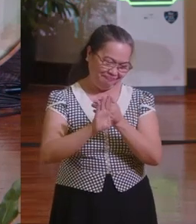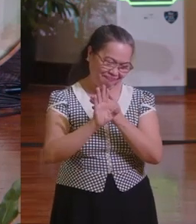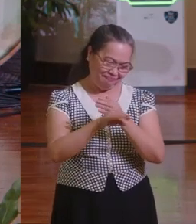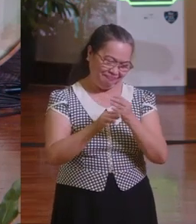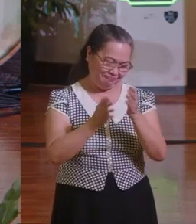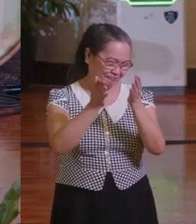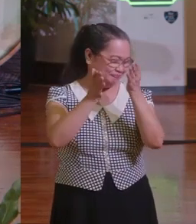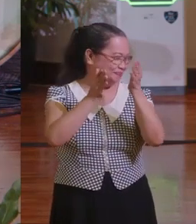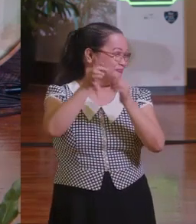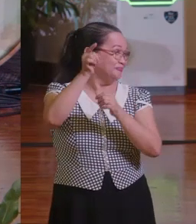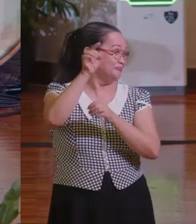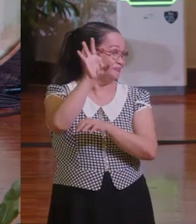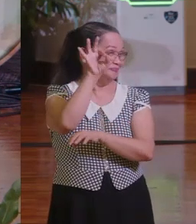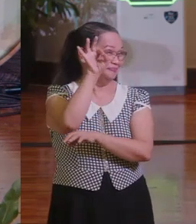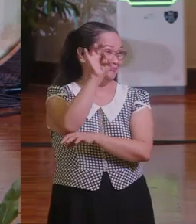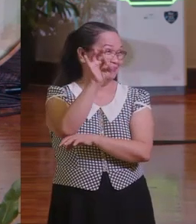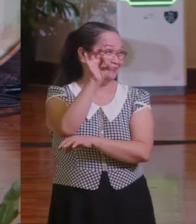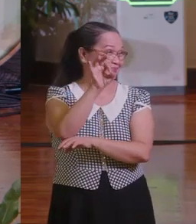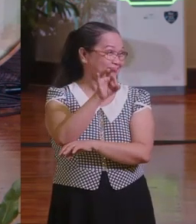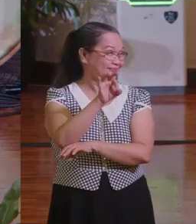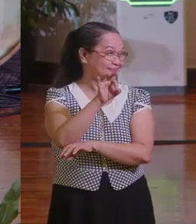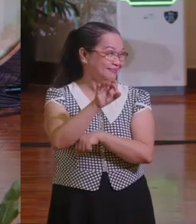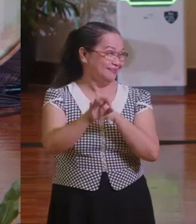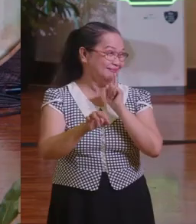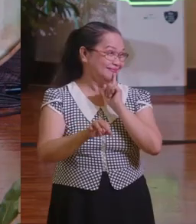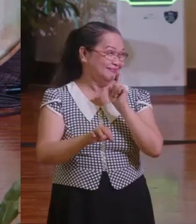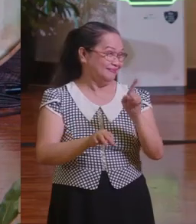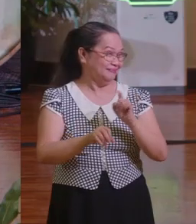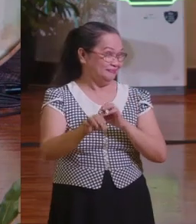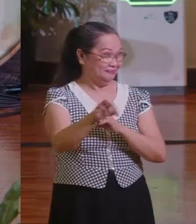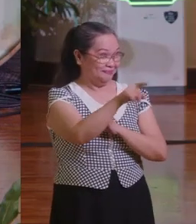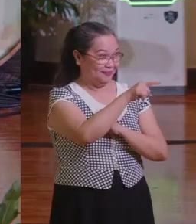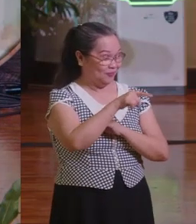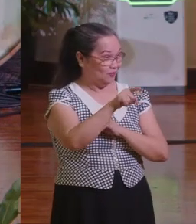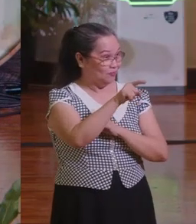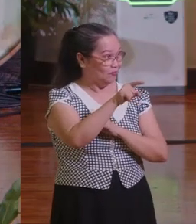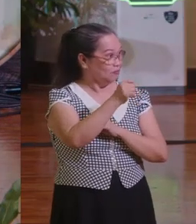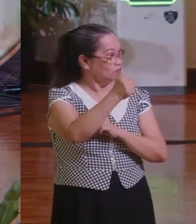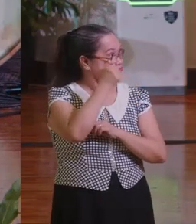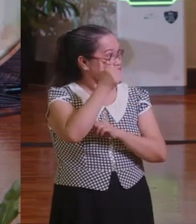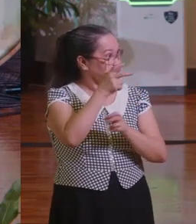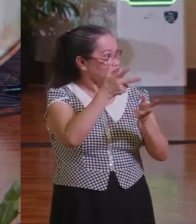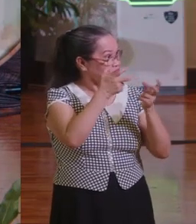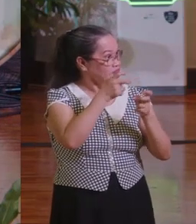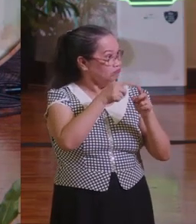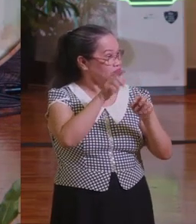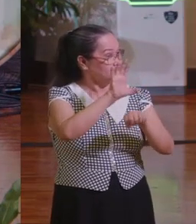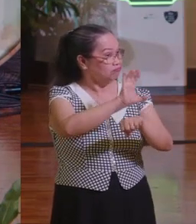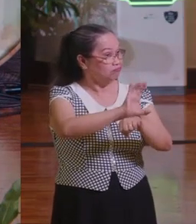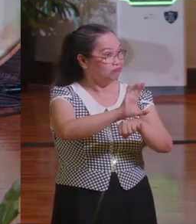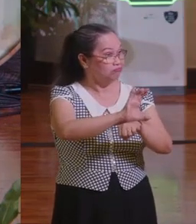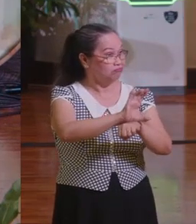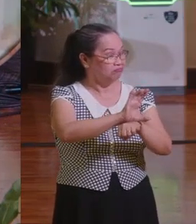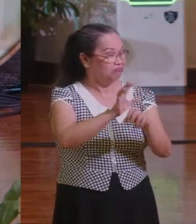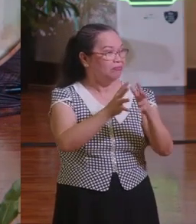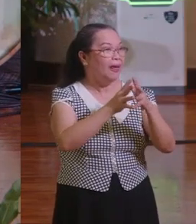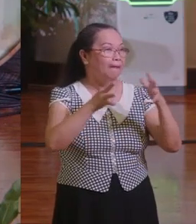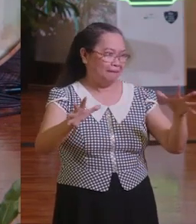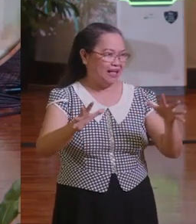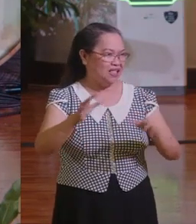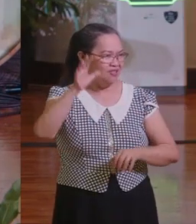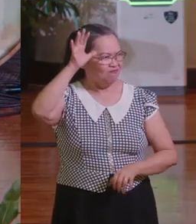paglilingkod. Mga kapatid, if he refuses to listen even to the church, extreme na po